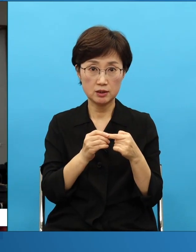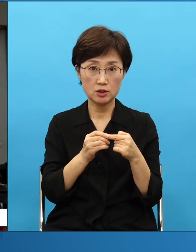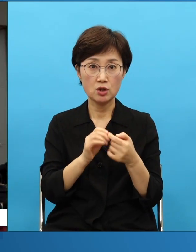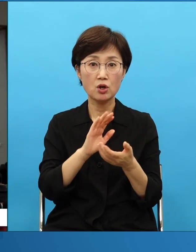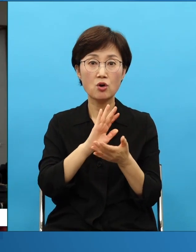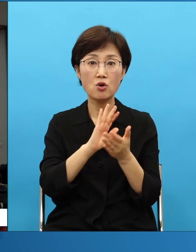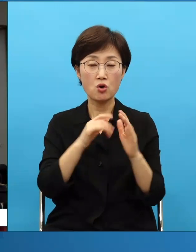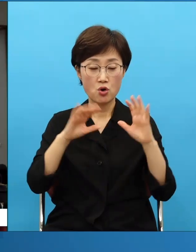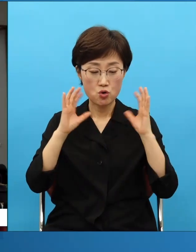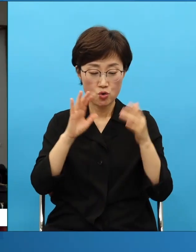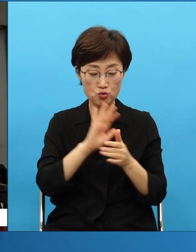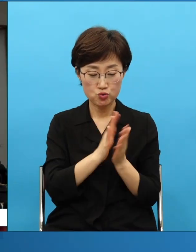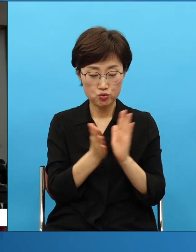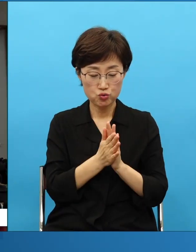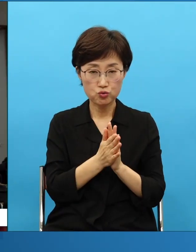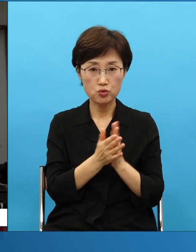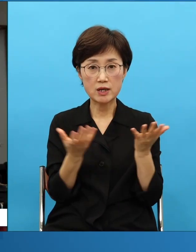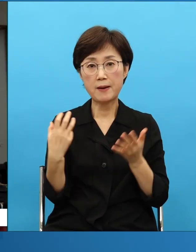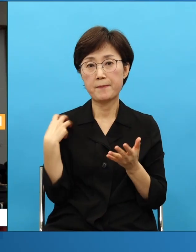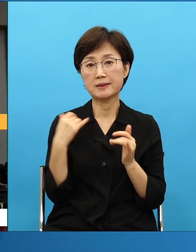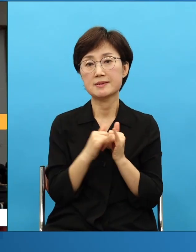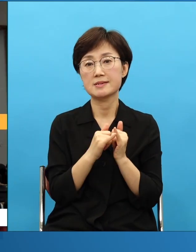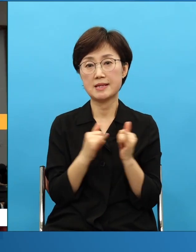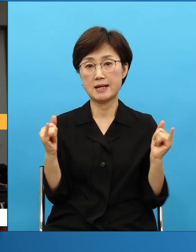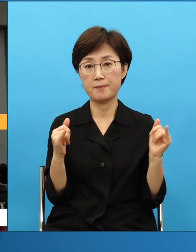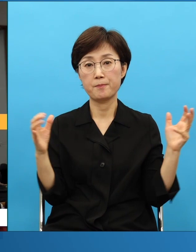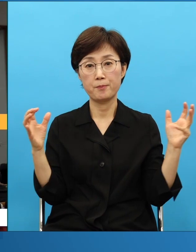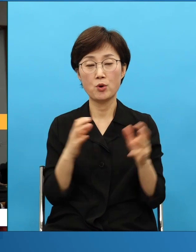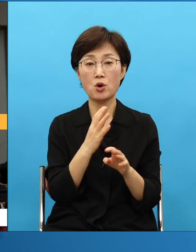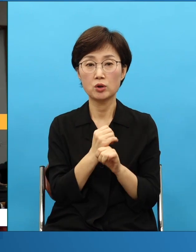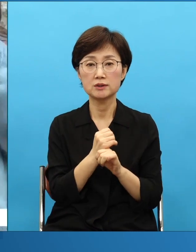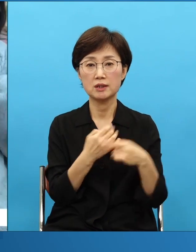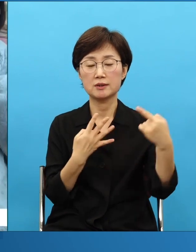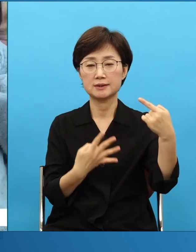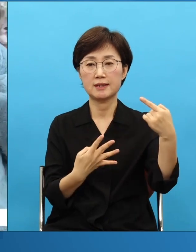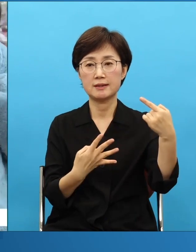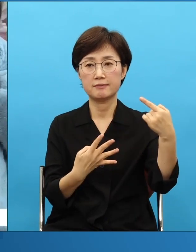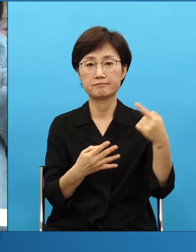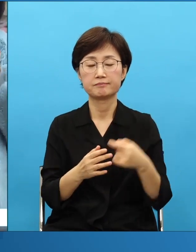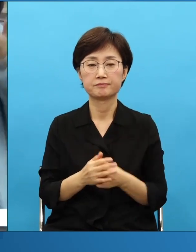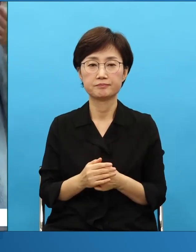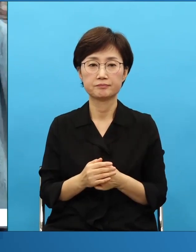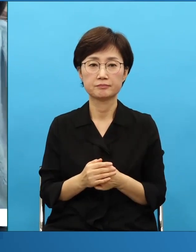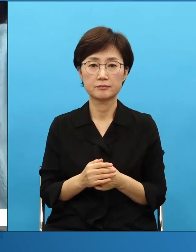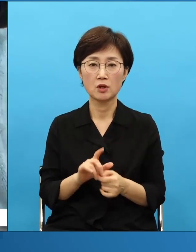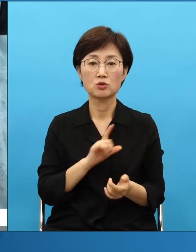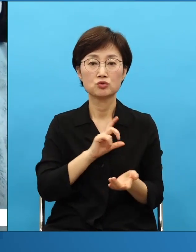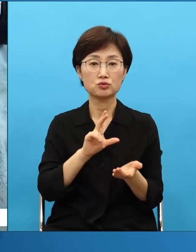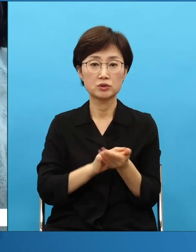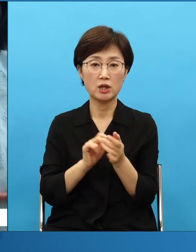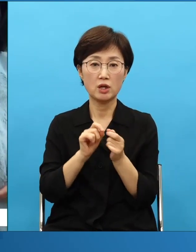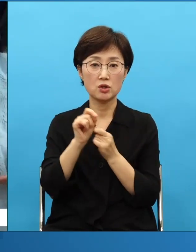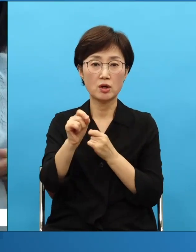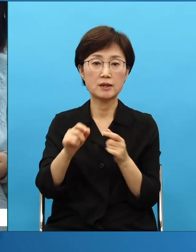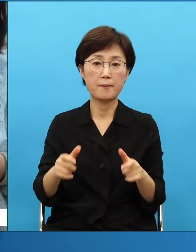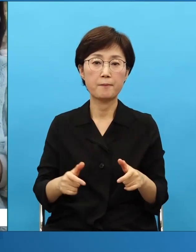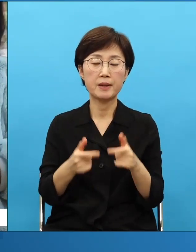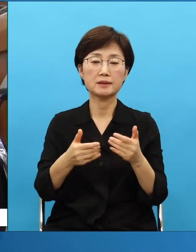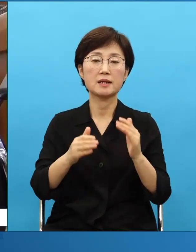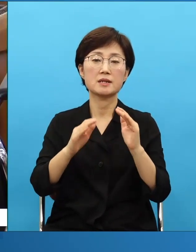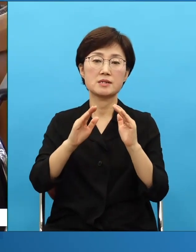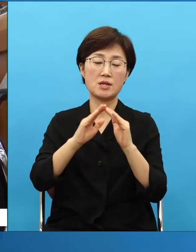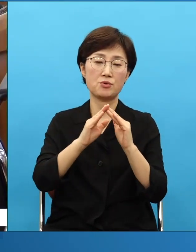사역자 수련회가 1월 4일에 덕평 RUTC에서 열려. 영원한 망대를 세우는 중요한